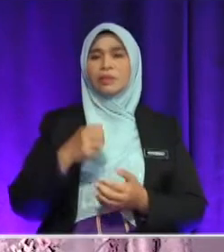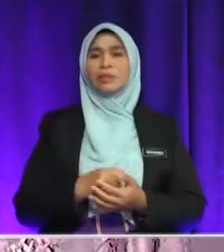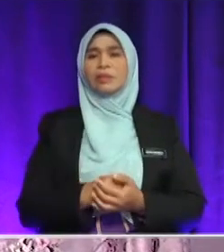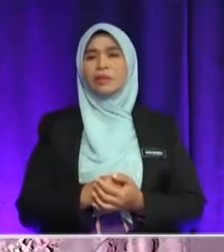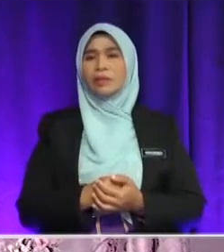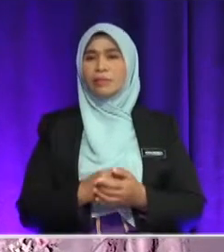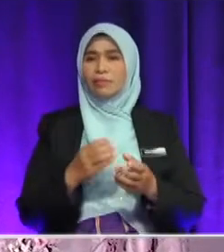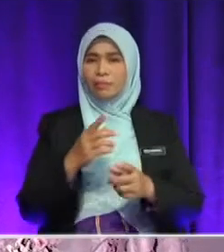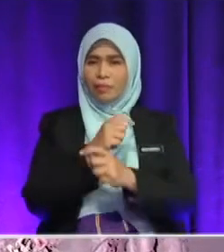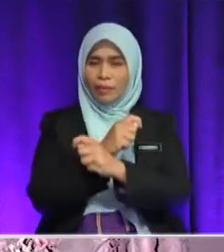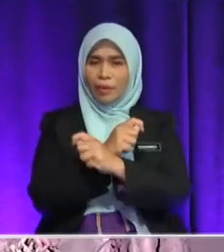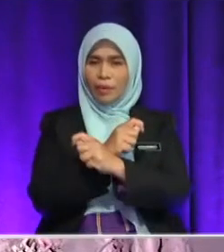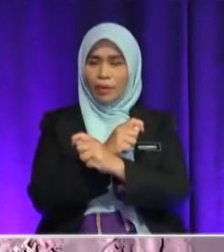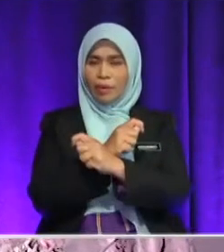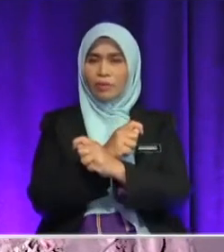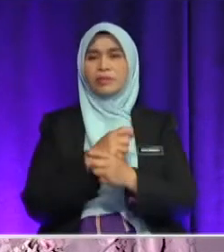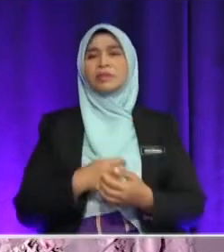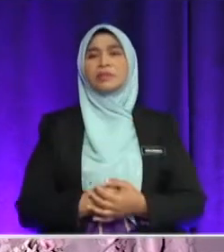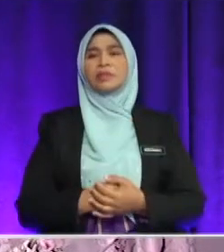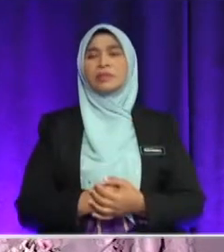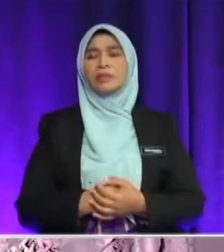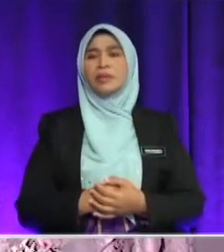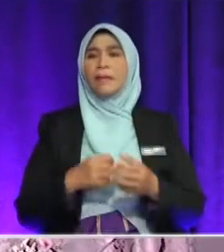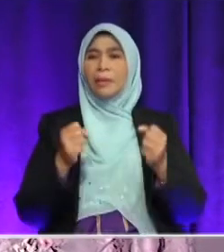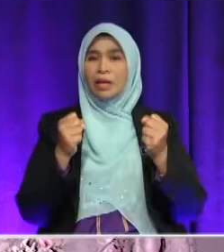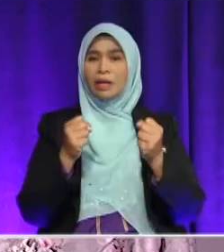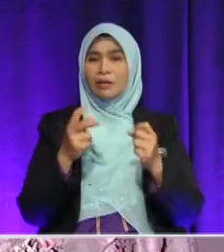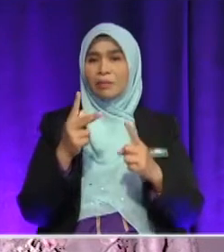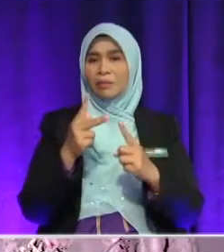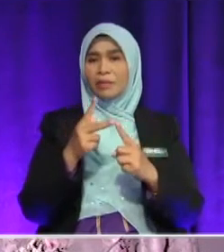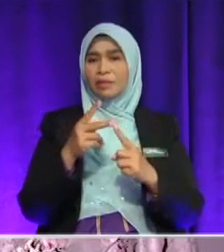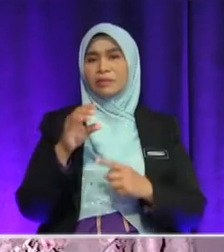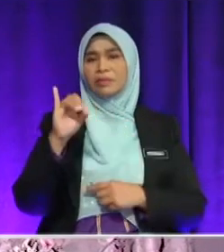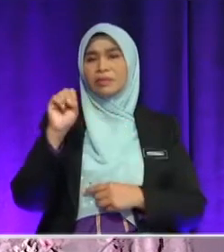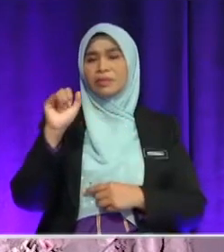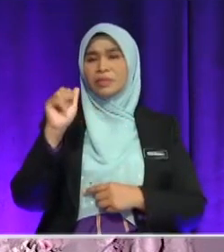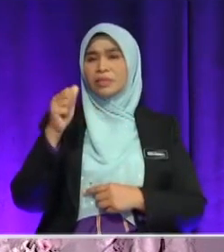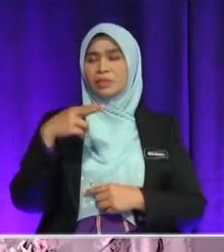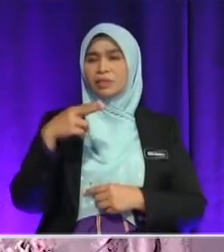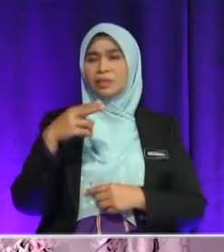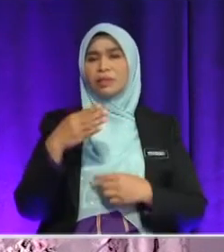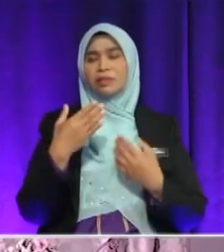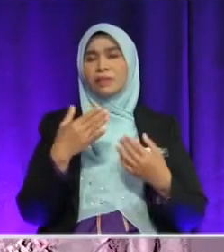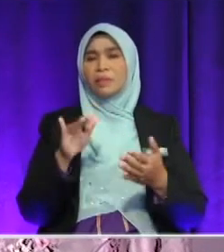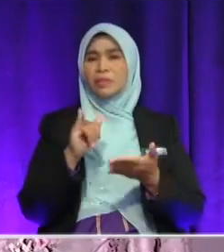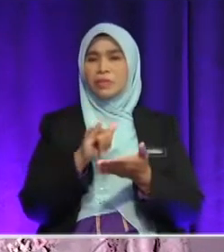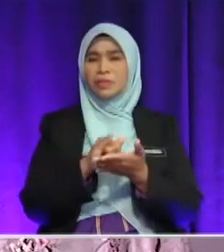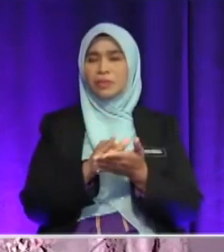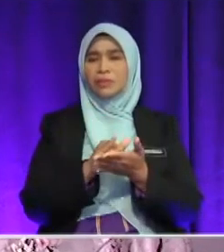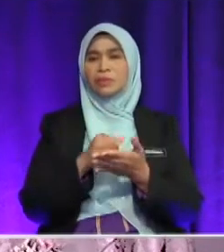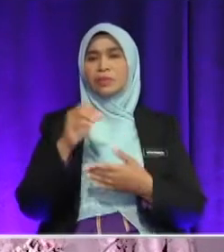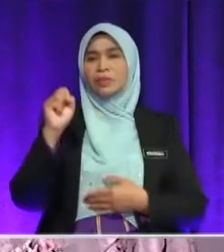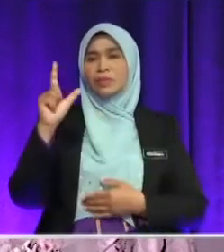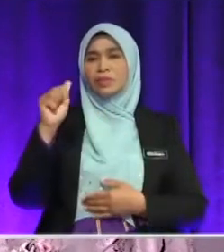aneka tersebut Seperti kerajaan fatimiyah adalah about pegang kepada ideologi Syiah aja di ketika itulah Salahuddin mengembalikan